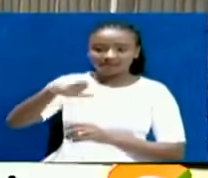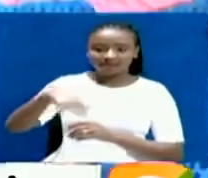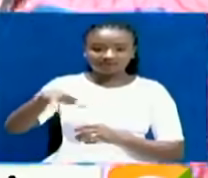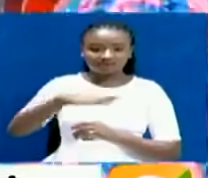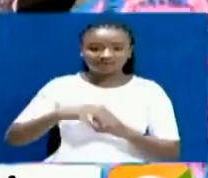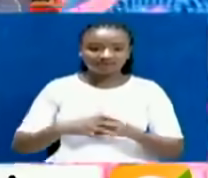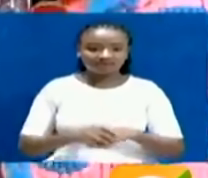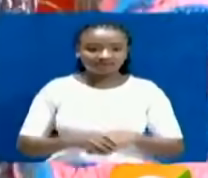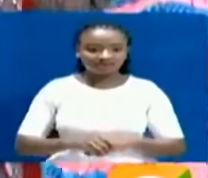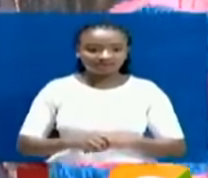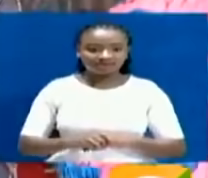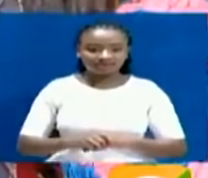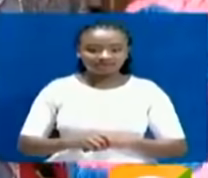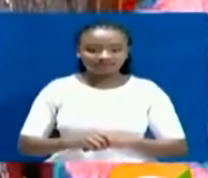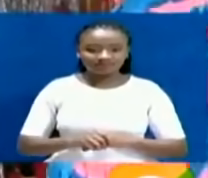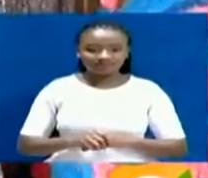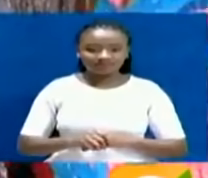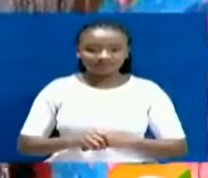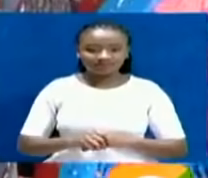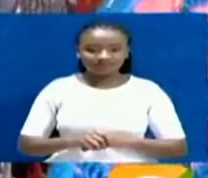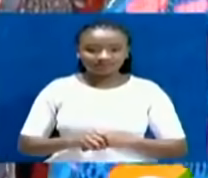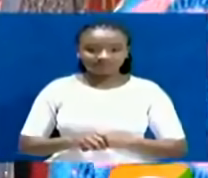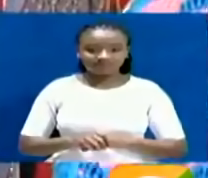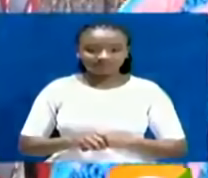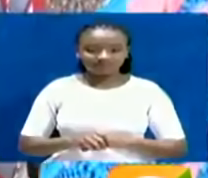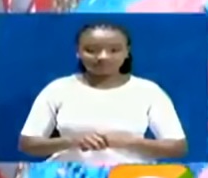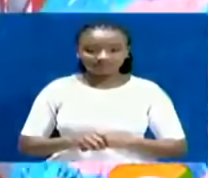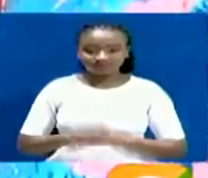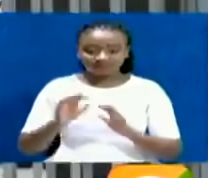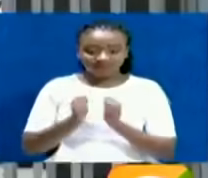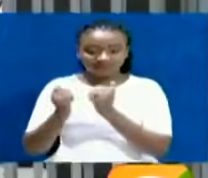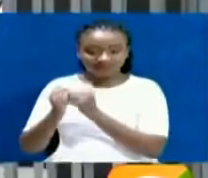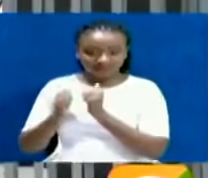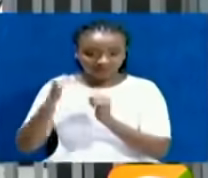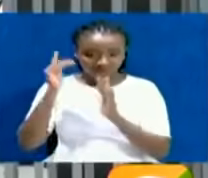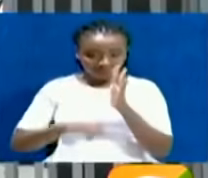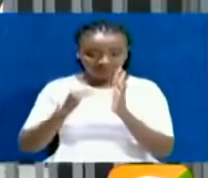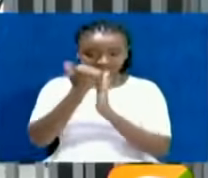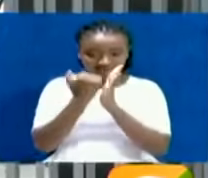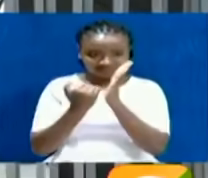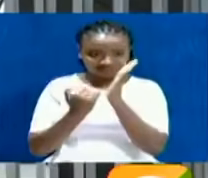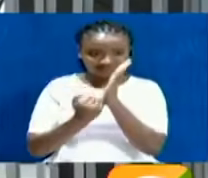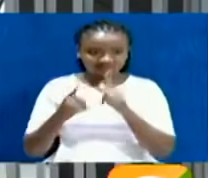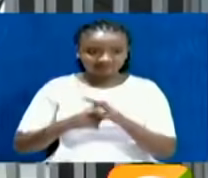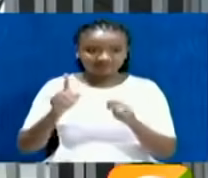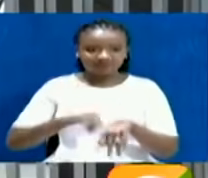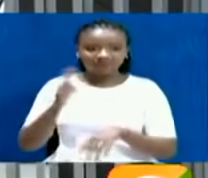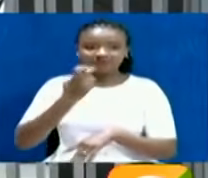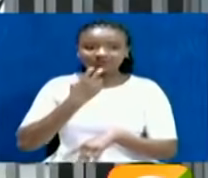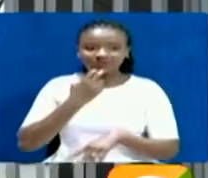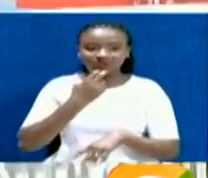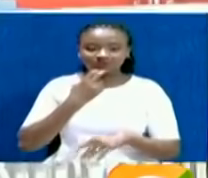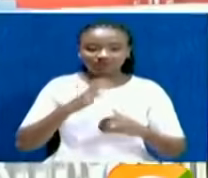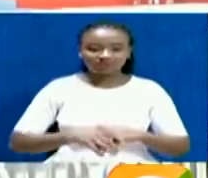zimefika kileleni, huku kamati ikitoa ratiba ya matukio yatakayong'oa nanga saa 2 asubuhi Jumanne na kukamilika saa